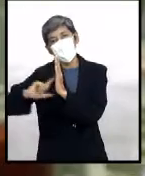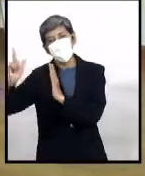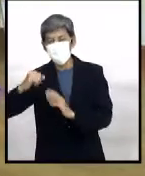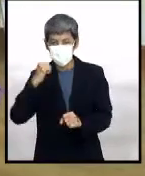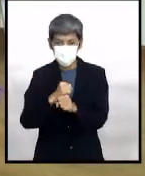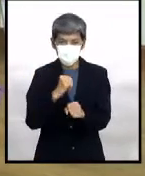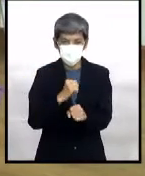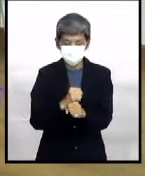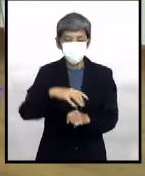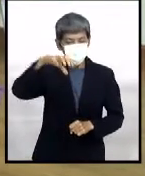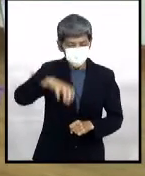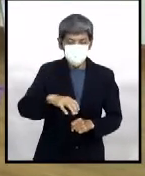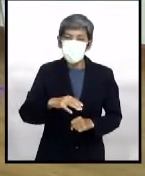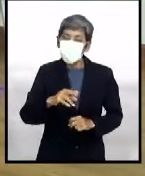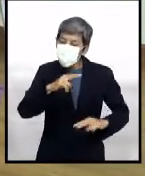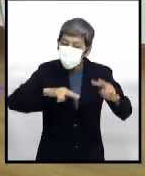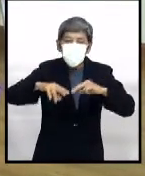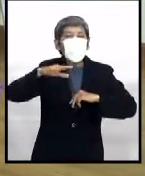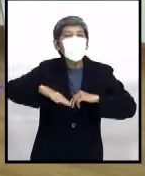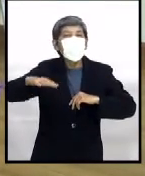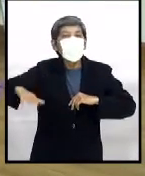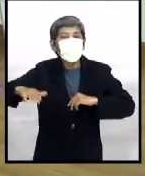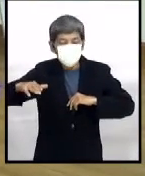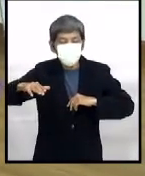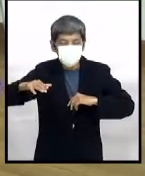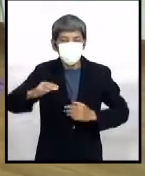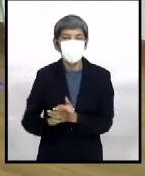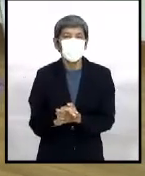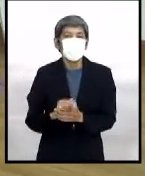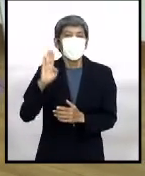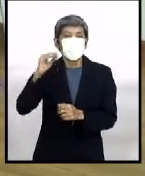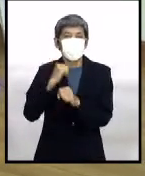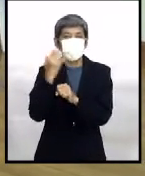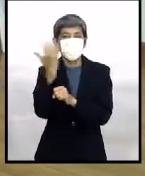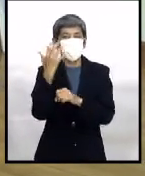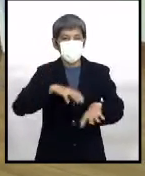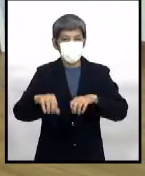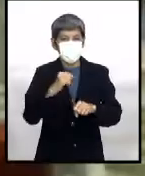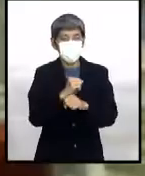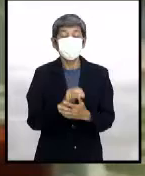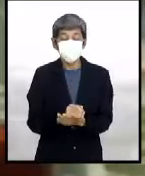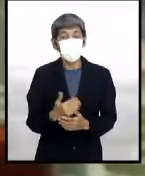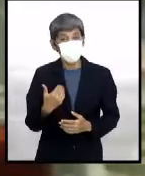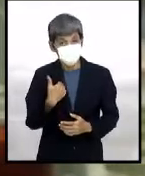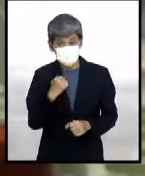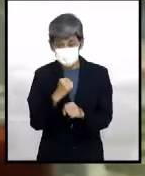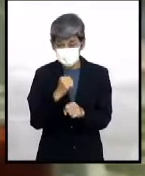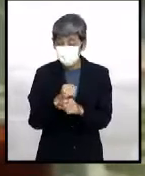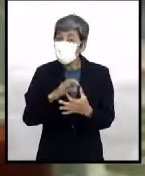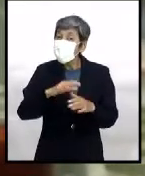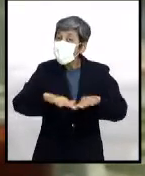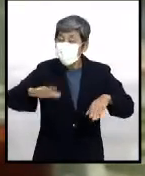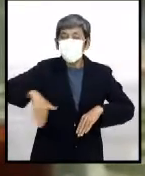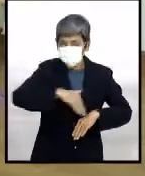มาเพื่อจะมาทำเนอร์เซอรี่ด้วยกัน อ๋อ ครับตอนนั้นภรรยาเป็นมาร์เก็ตติ้งแมเนเจอร์บริษัททำทีวีที่น ึงตอนแรกเนอร์เซอรี่ที่ดูแลก็คือเป็นดู